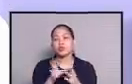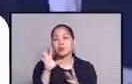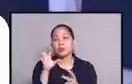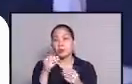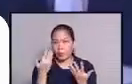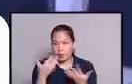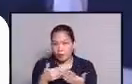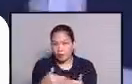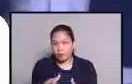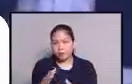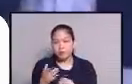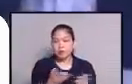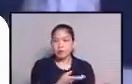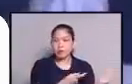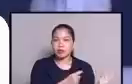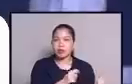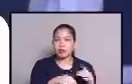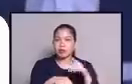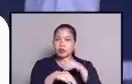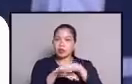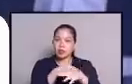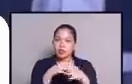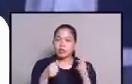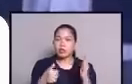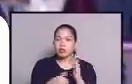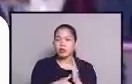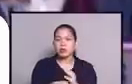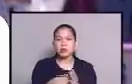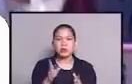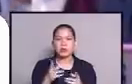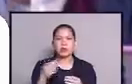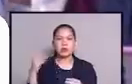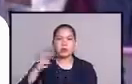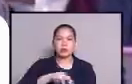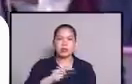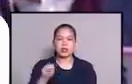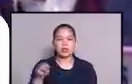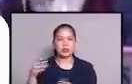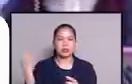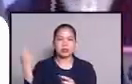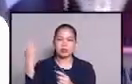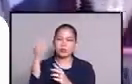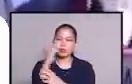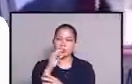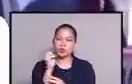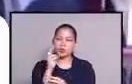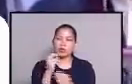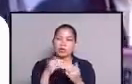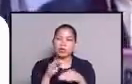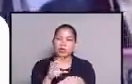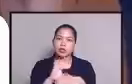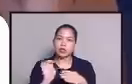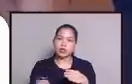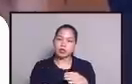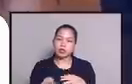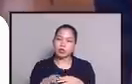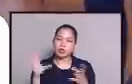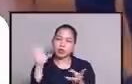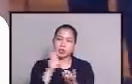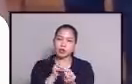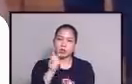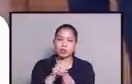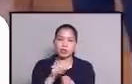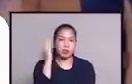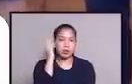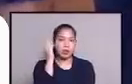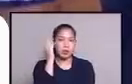bago pa na i-transmit dito sa Manila. Kaya medyo inabot sila ng hating gabi bago natapos yung canvassing at nalaman